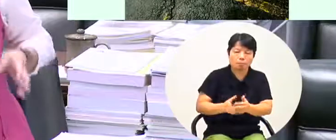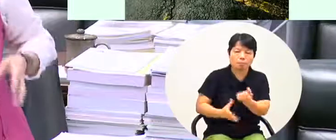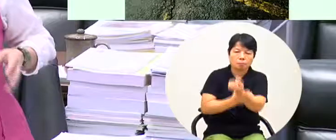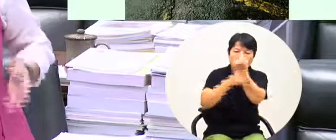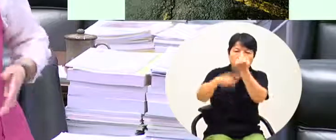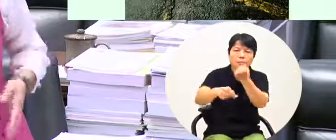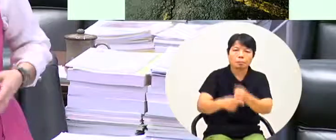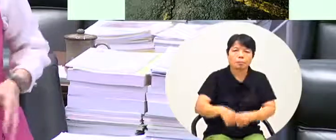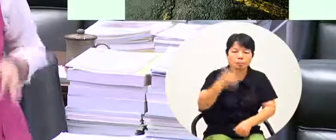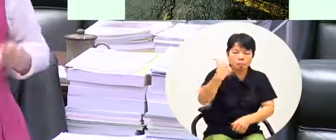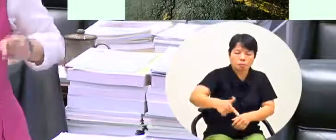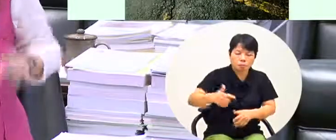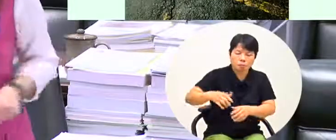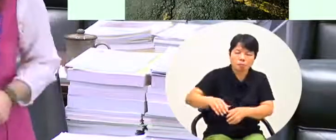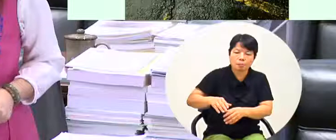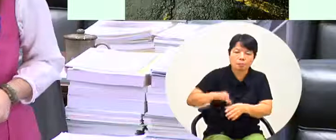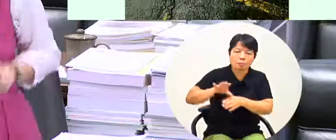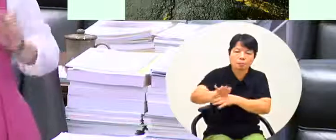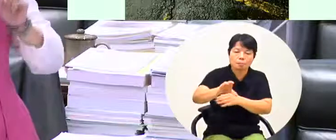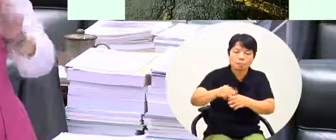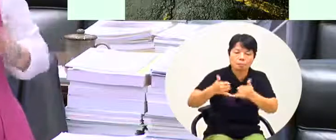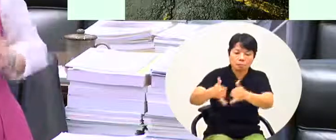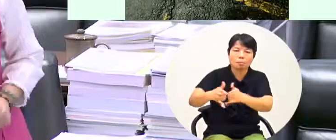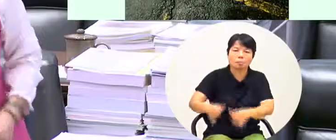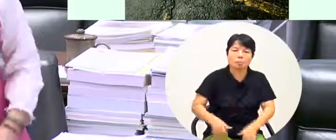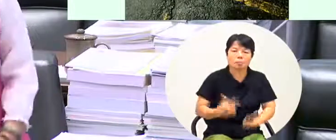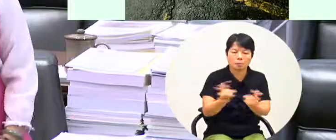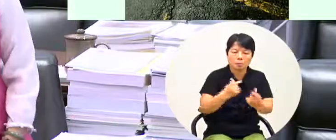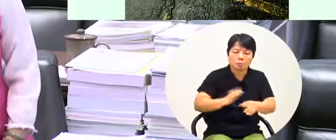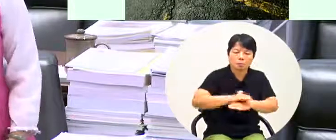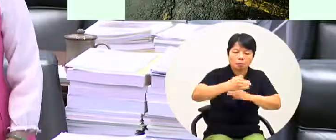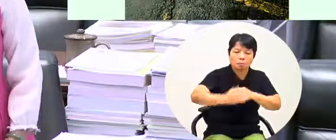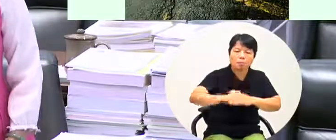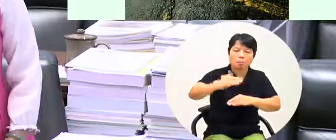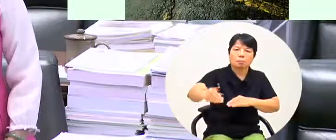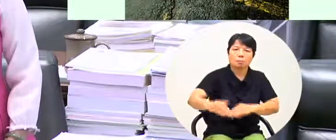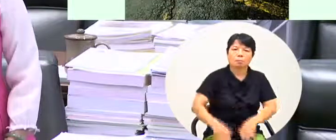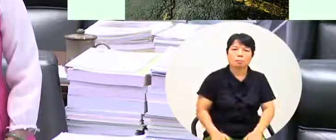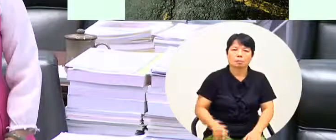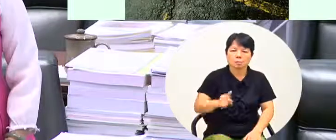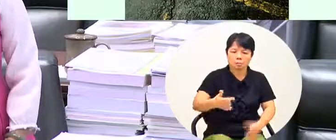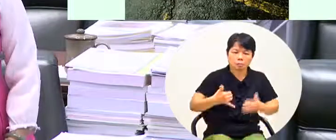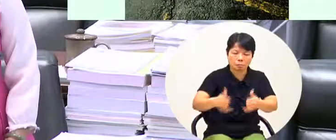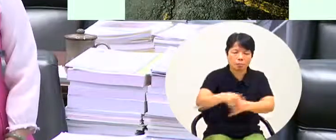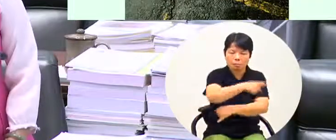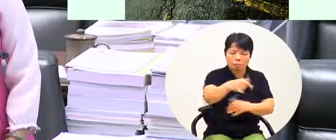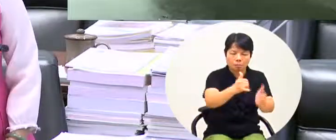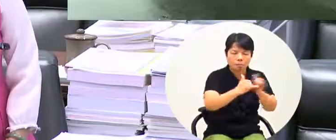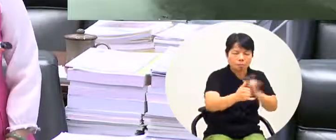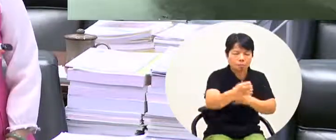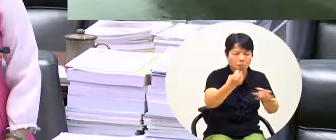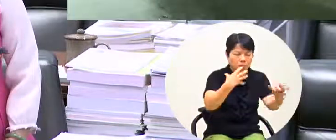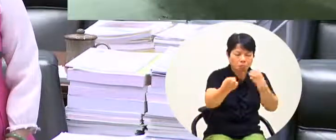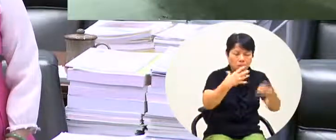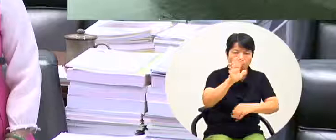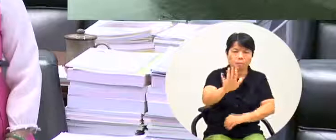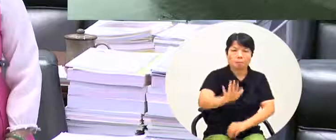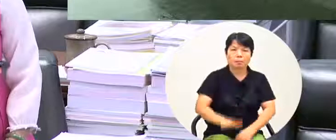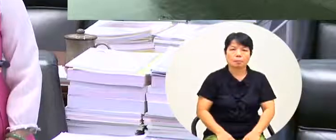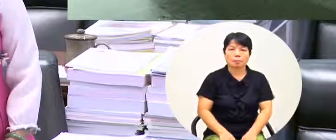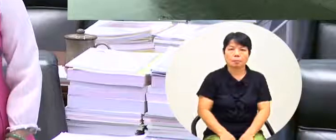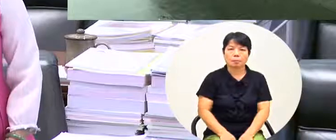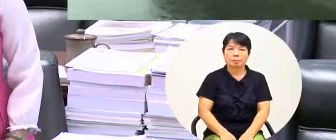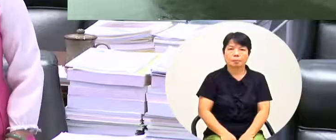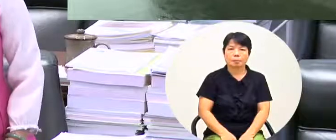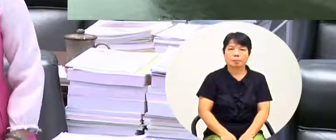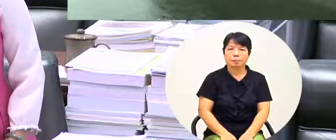烂，然后像在跳舞一样，这样骑骑骑，因为这条路已经很多人在反映哈。那另外还有就是因为时间关系，我很快的带过哈，